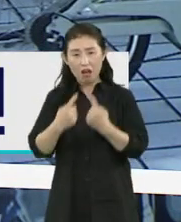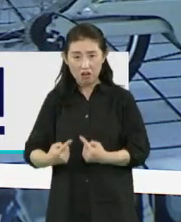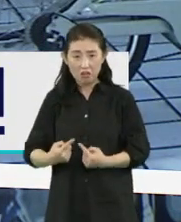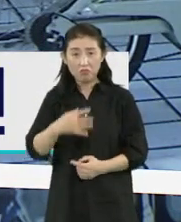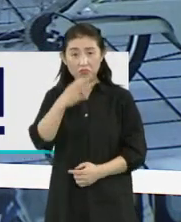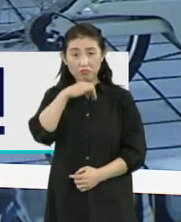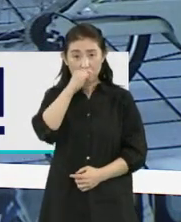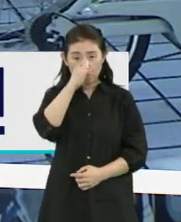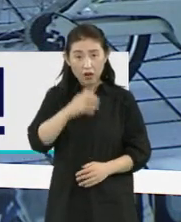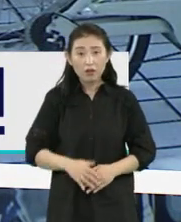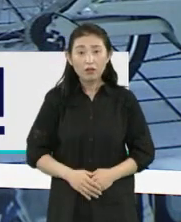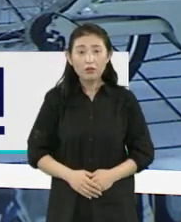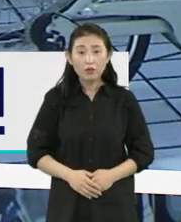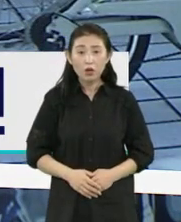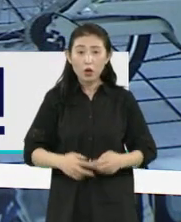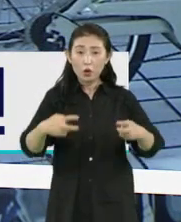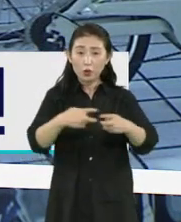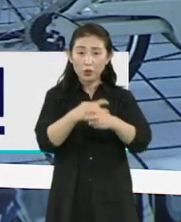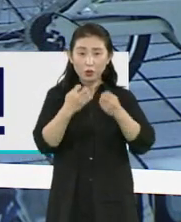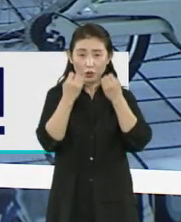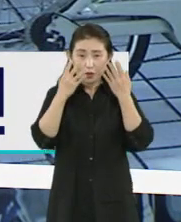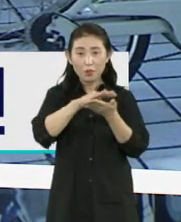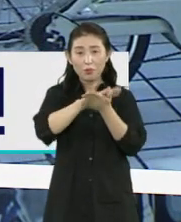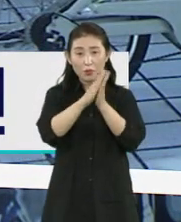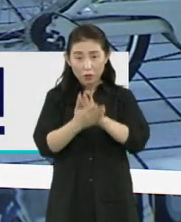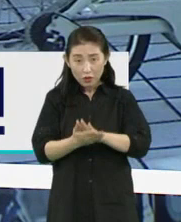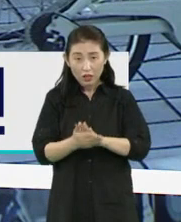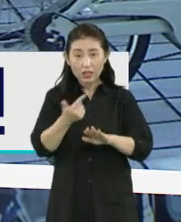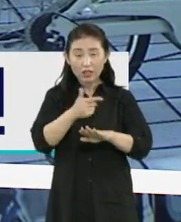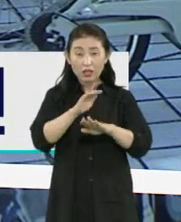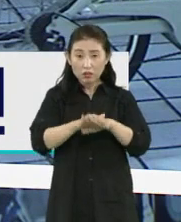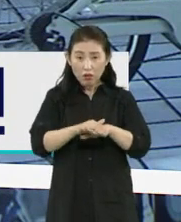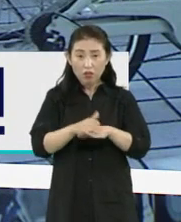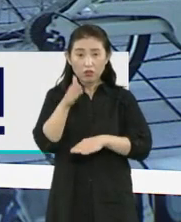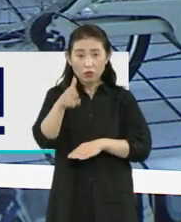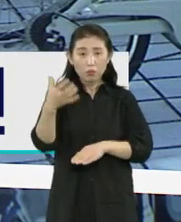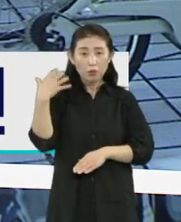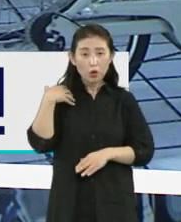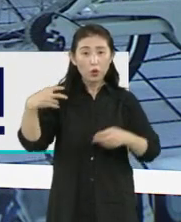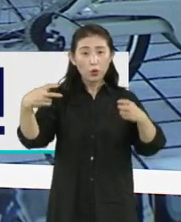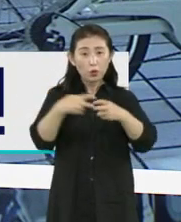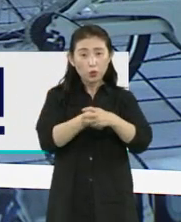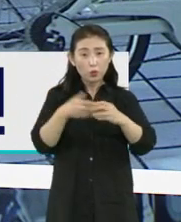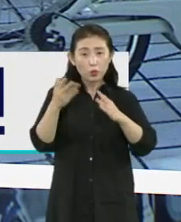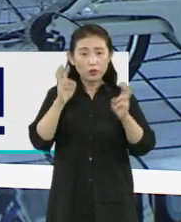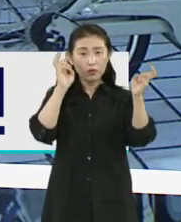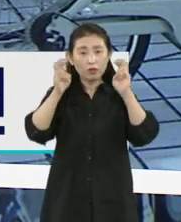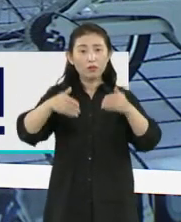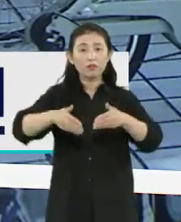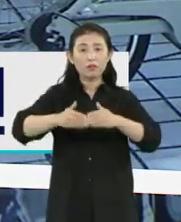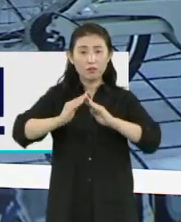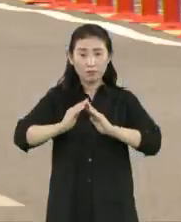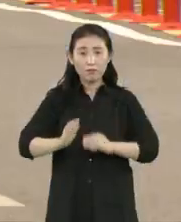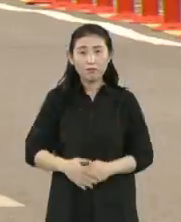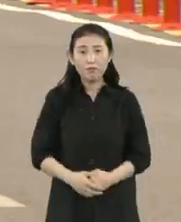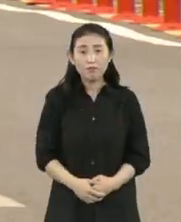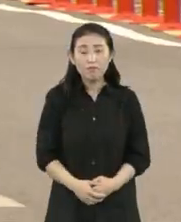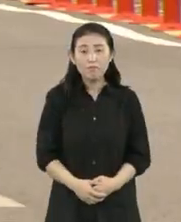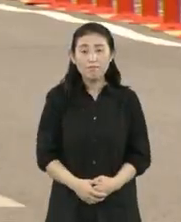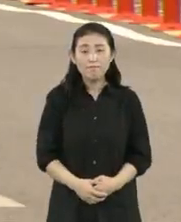있다는 얘기인데요. 공공교통 혁신을 위한 대전교통공사도 설립됩니다. 장석영 기자입니다.